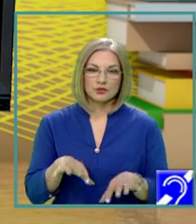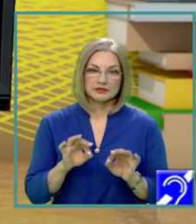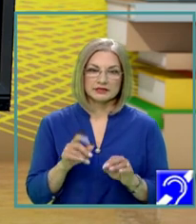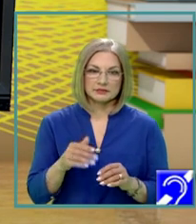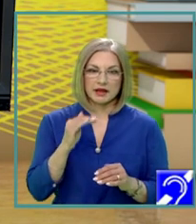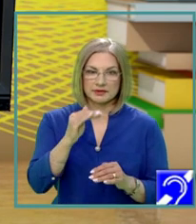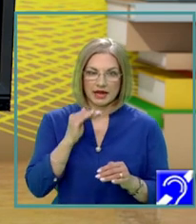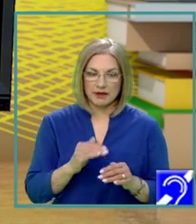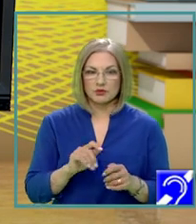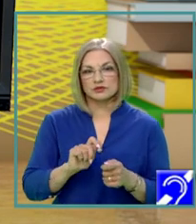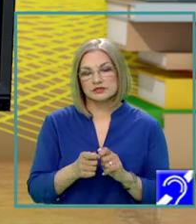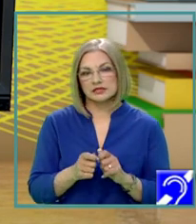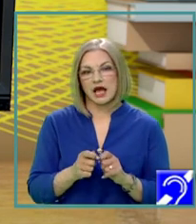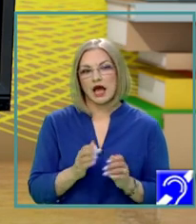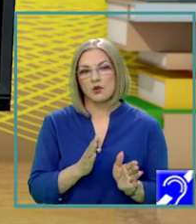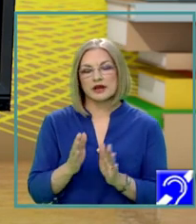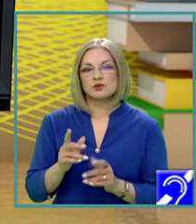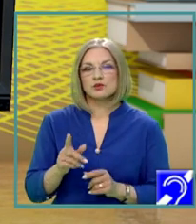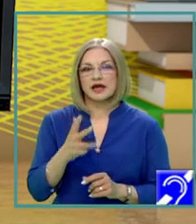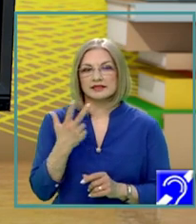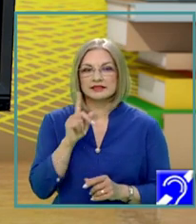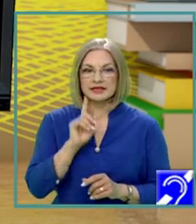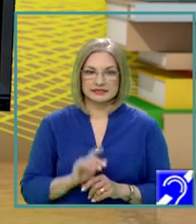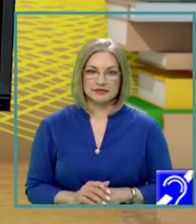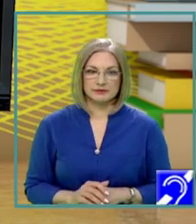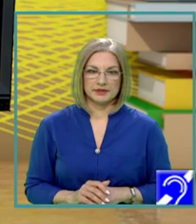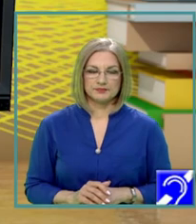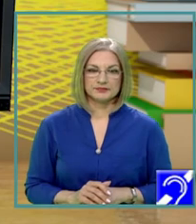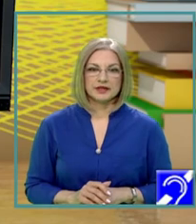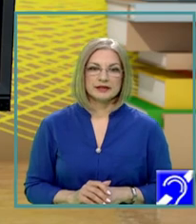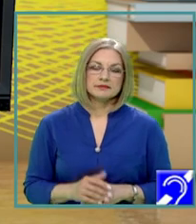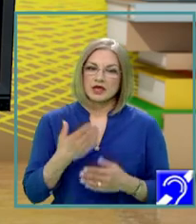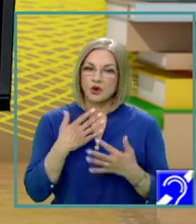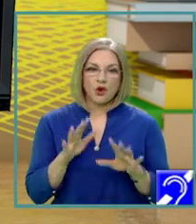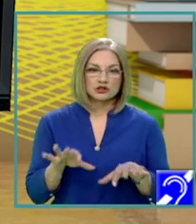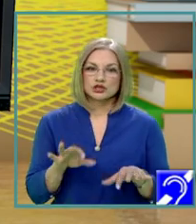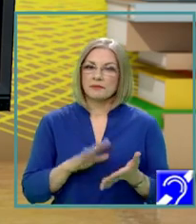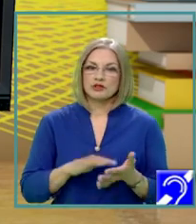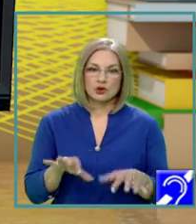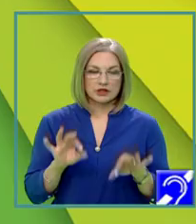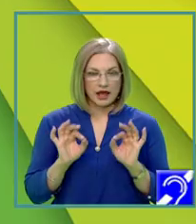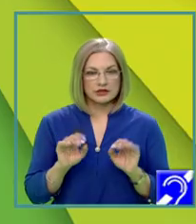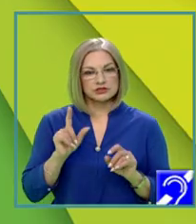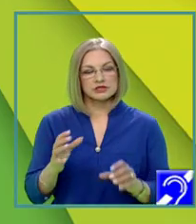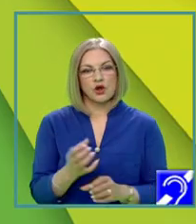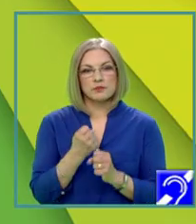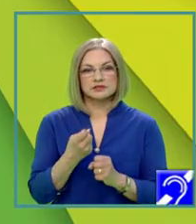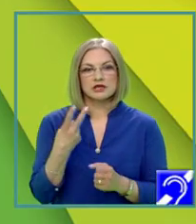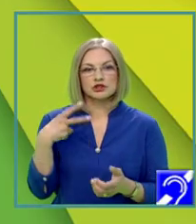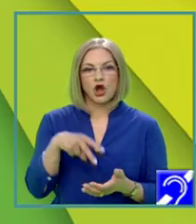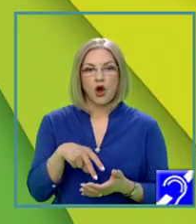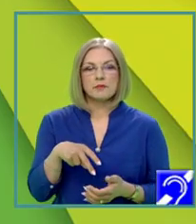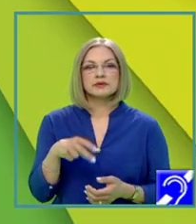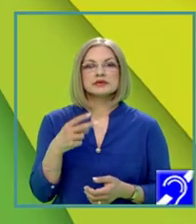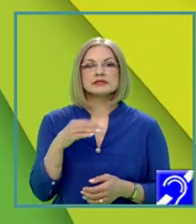rapport fie din regula de trei simpla pe care mulți dintre voi o utilizați indiferent de metoda aleasă vom obține 2000 de moli de